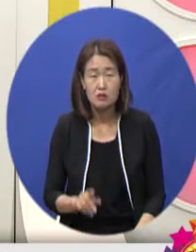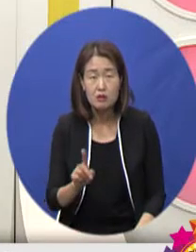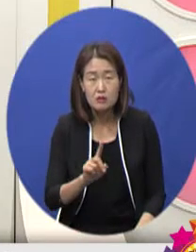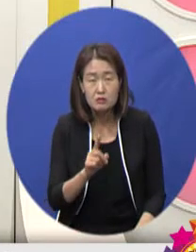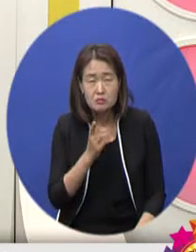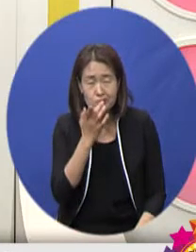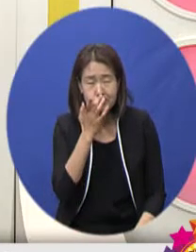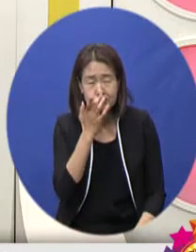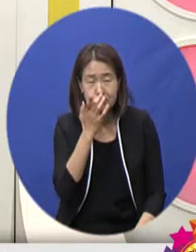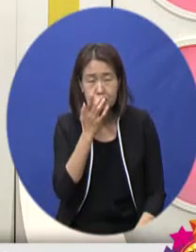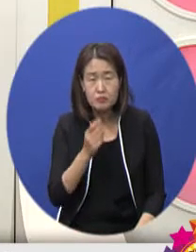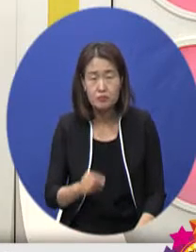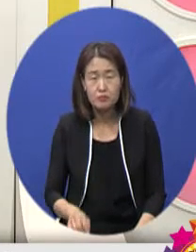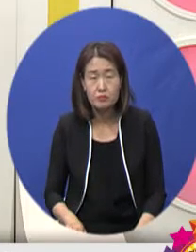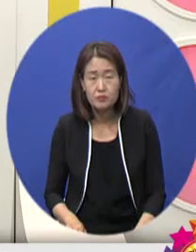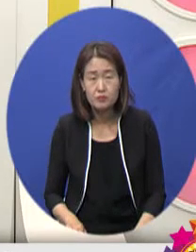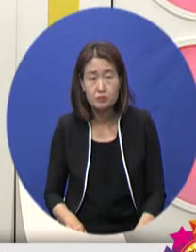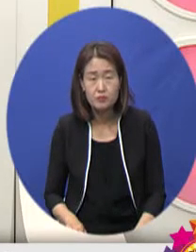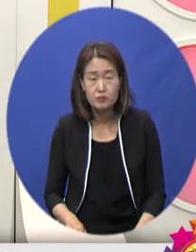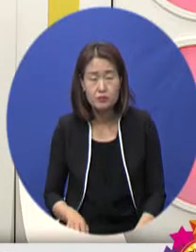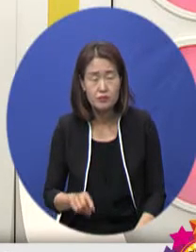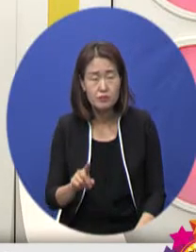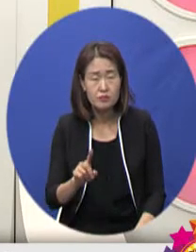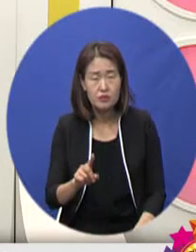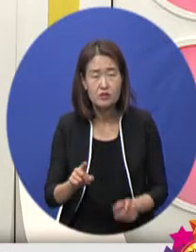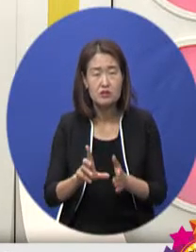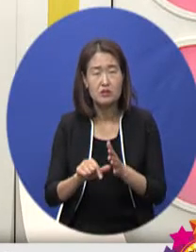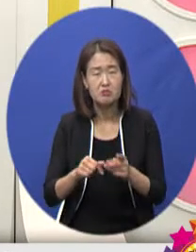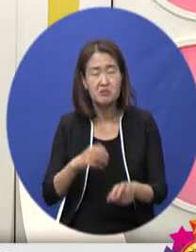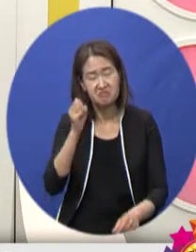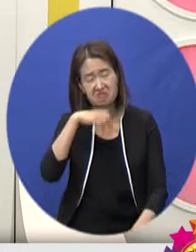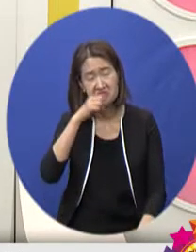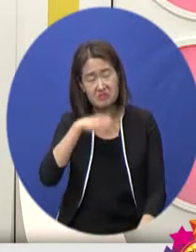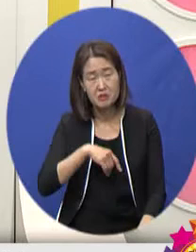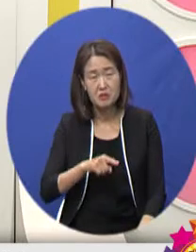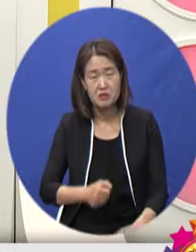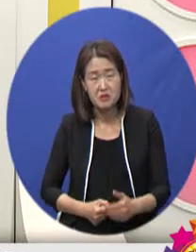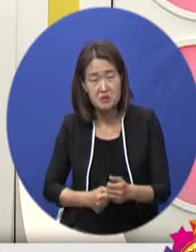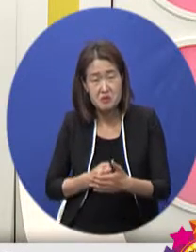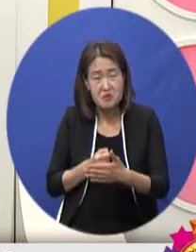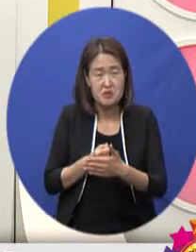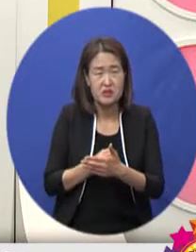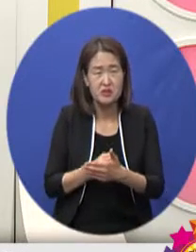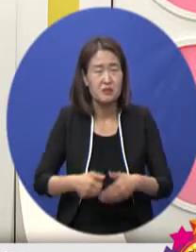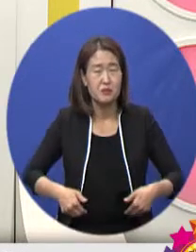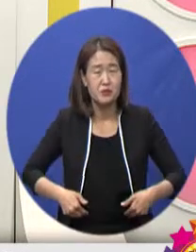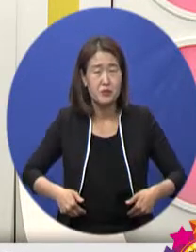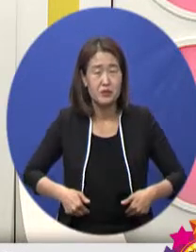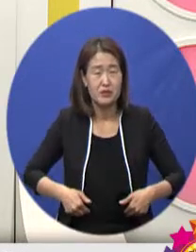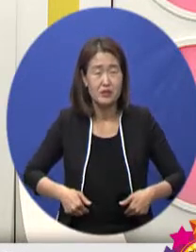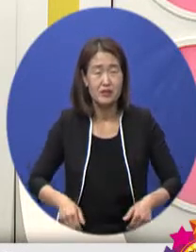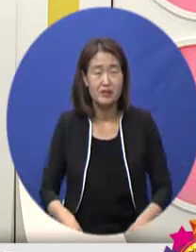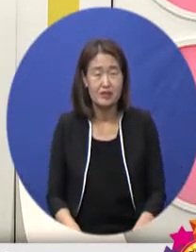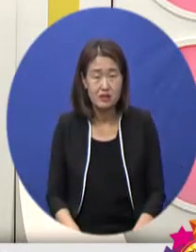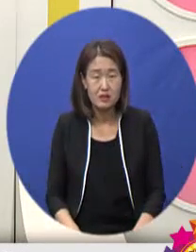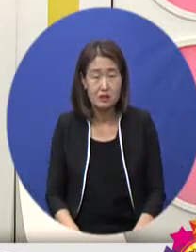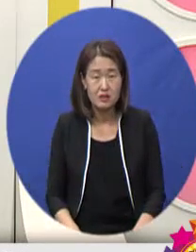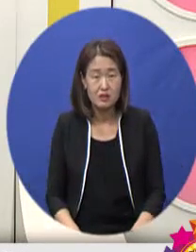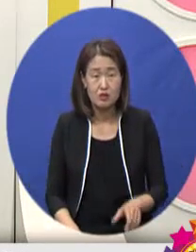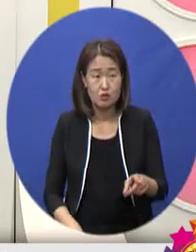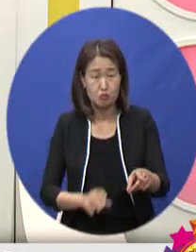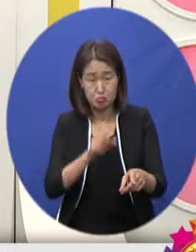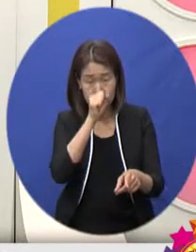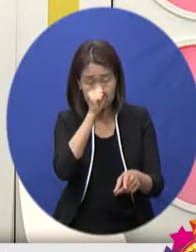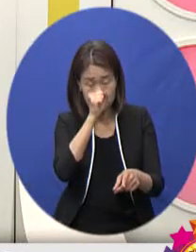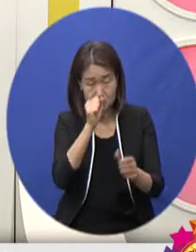그래. 그렇고 그렇다고 이제 그냥 했죠. 이렇게 용기를 내라 그래요. 네. 자기도 좋아